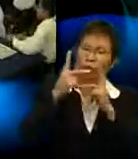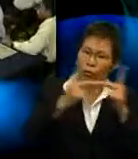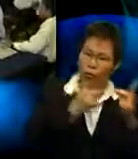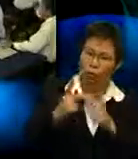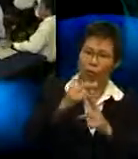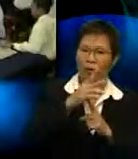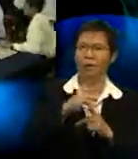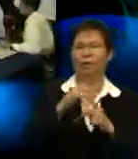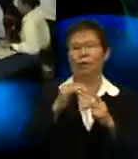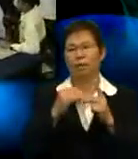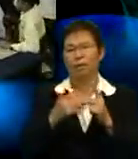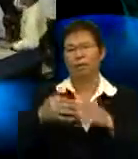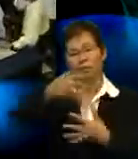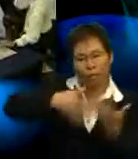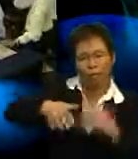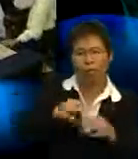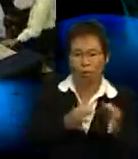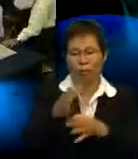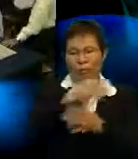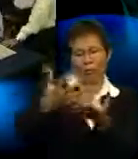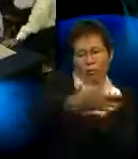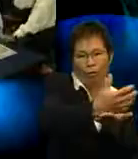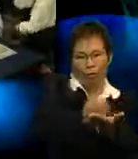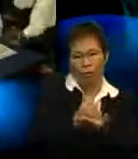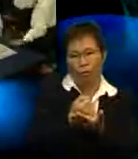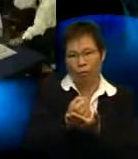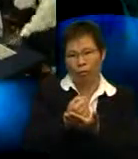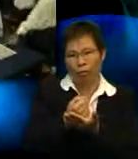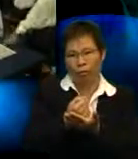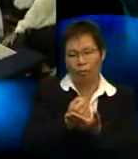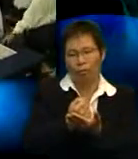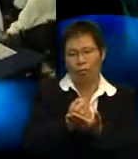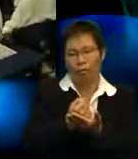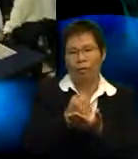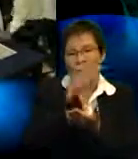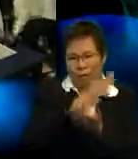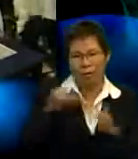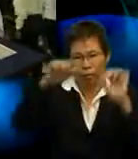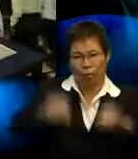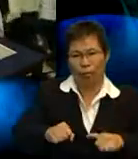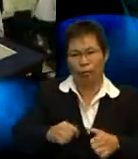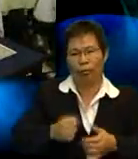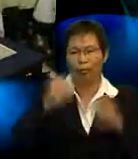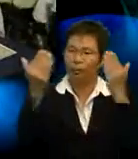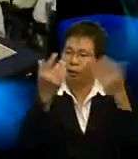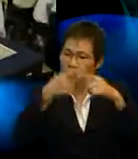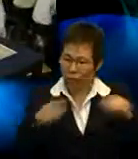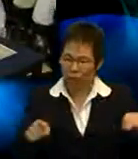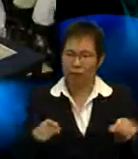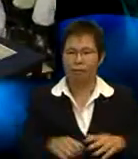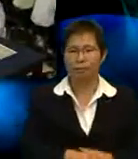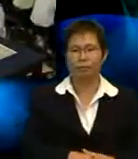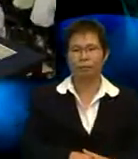meramal, mengelas dan mengumpul, membuat inferensi serta boleh membanding beza.